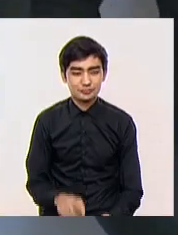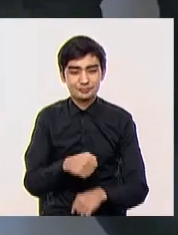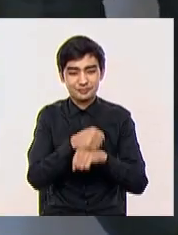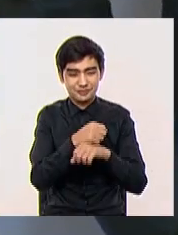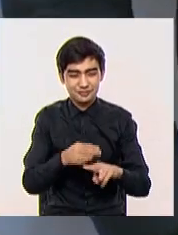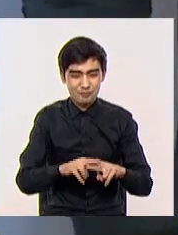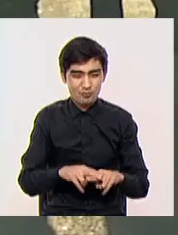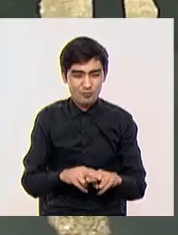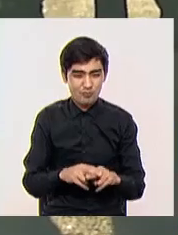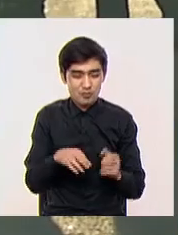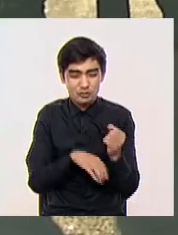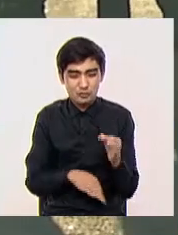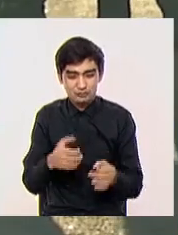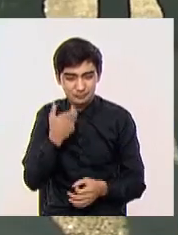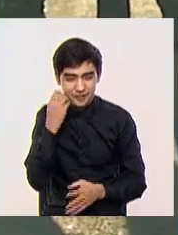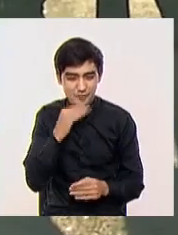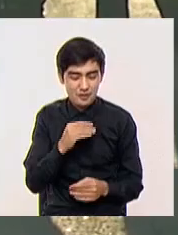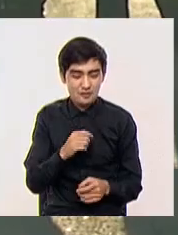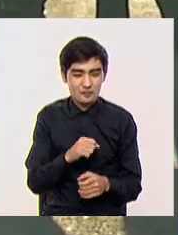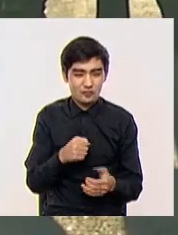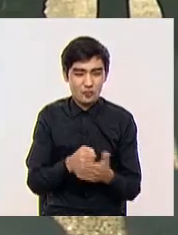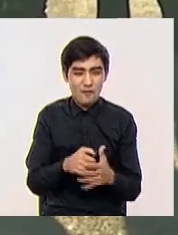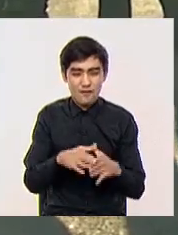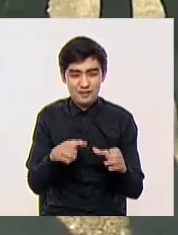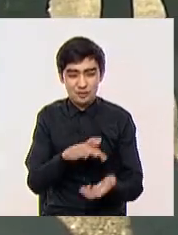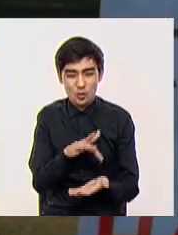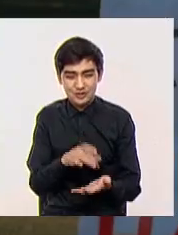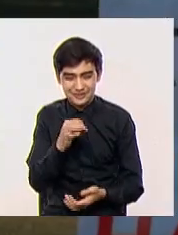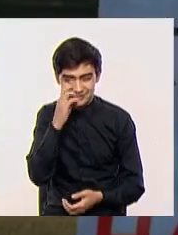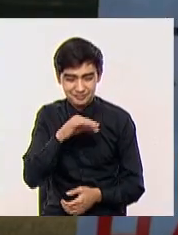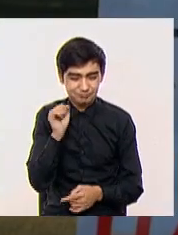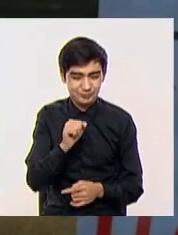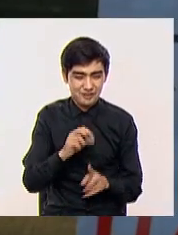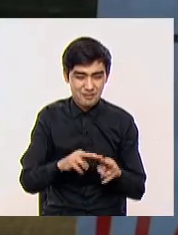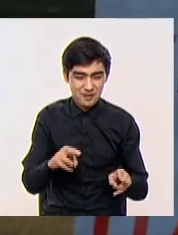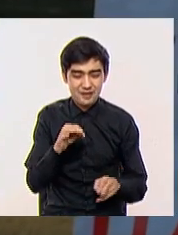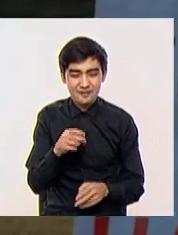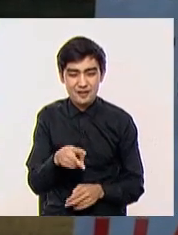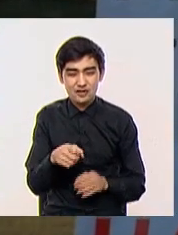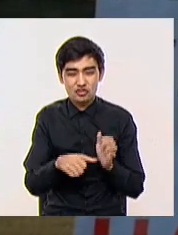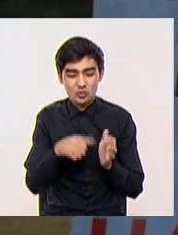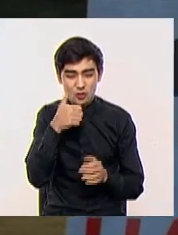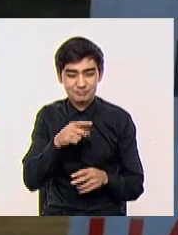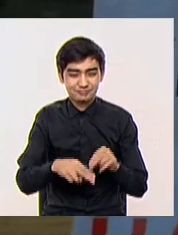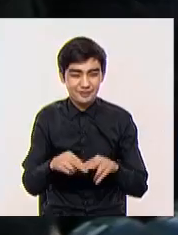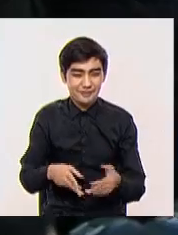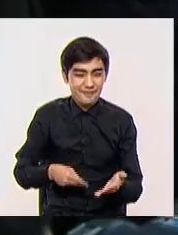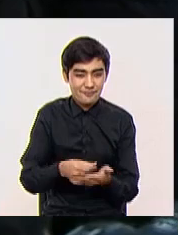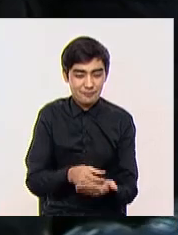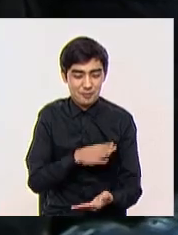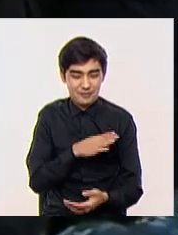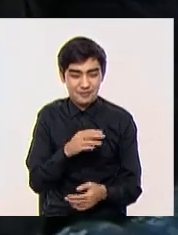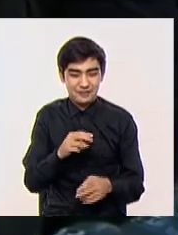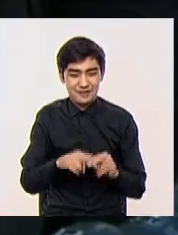это последняя надежда этих дольщиков достучаться до властей города и страны. В 2006 году по долевому строительству они внесли деньги за квартиры в